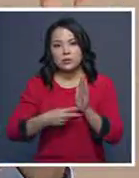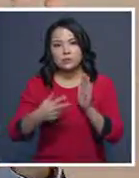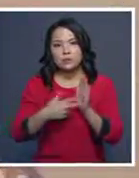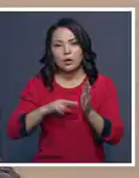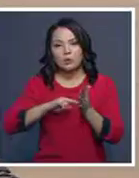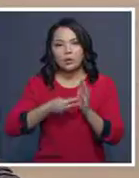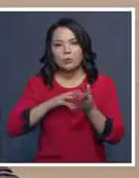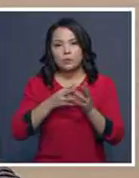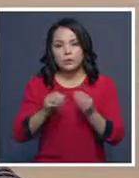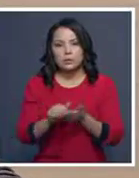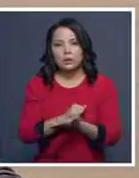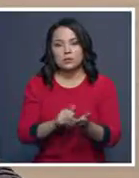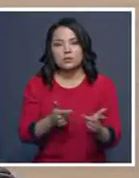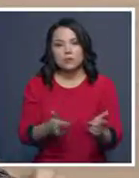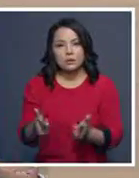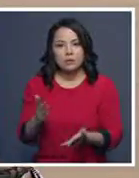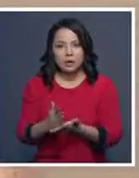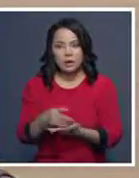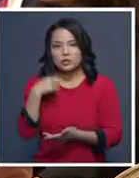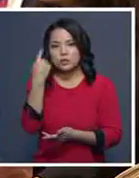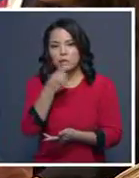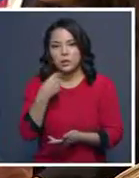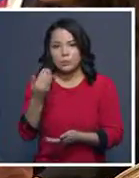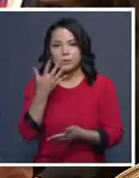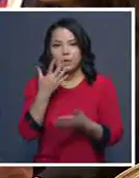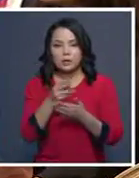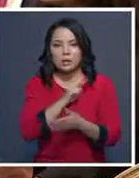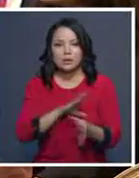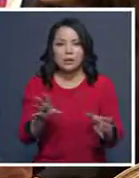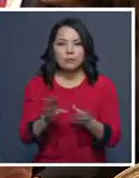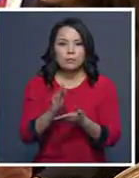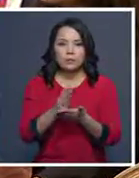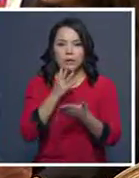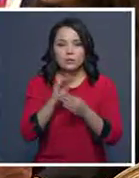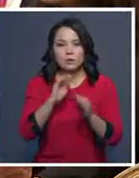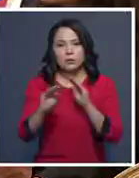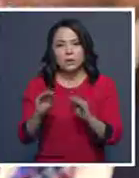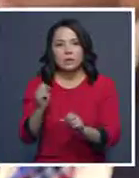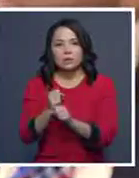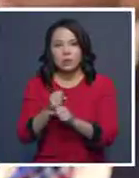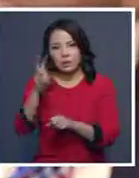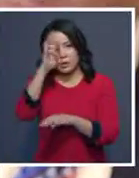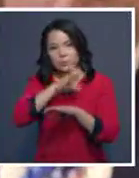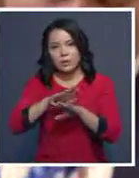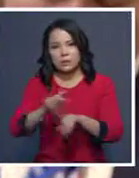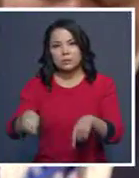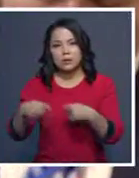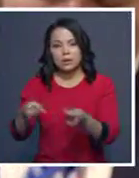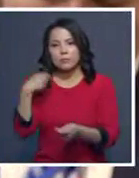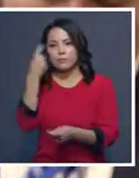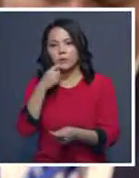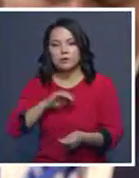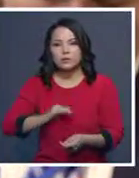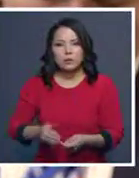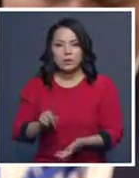бойынша құжат дайындалу үстінде, яғни жекеменшік серіктес медицина нысанын салады, жабдықтайды, мемлекет меншігіне тапсырады. Ал мемлекет